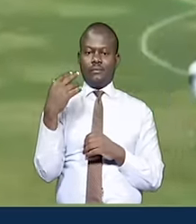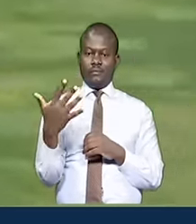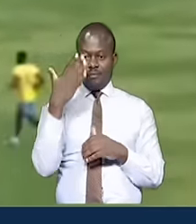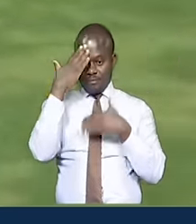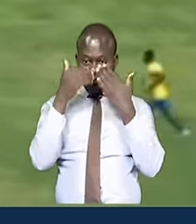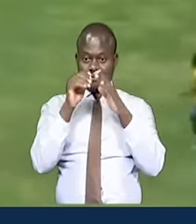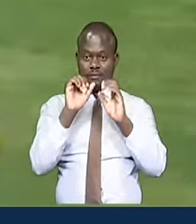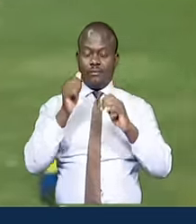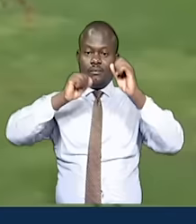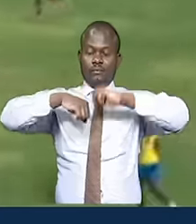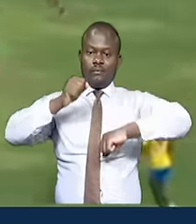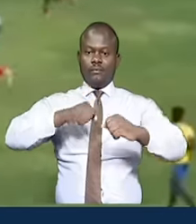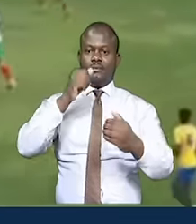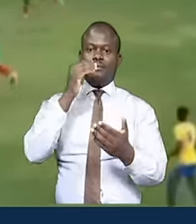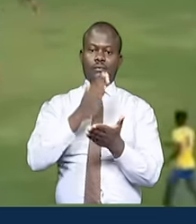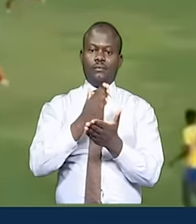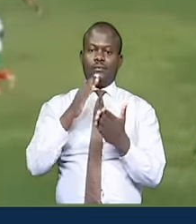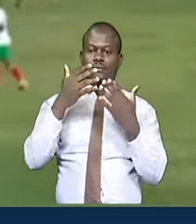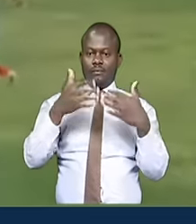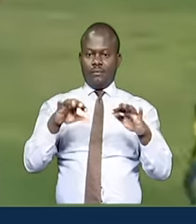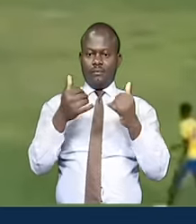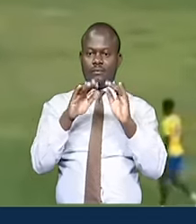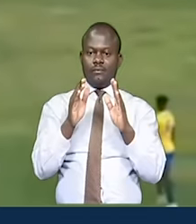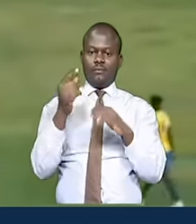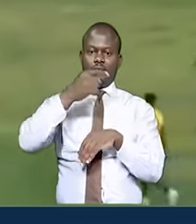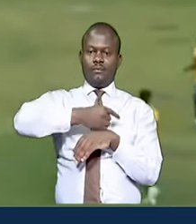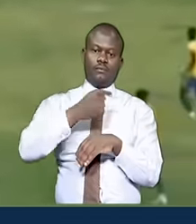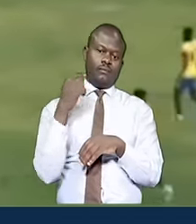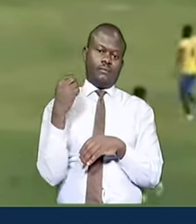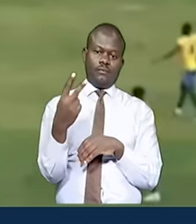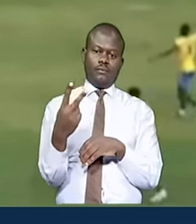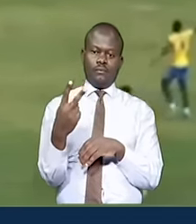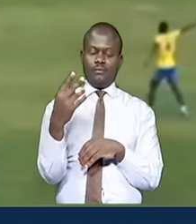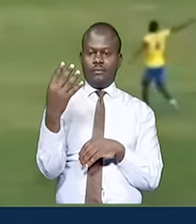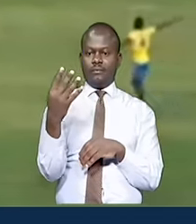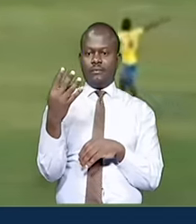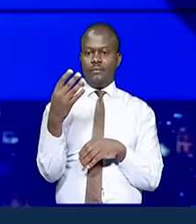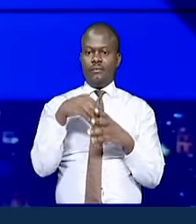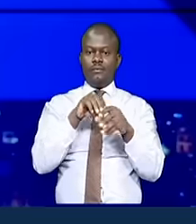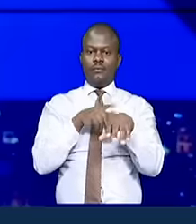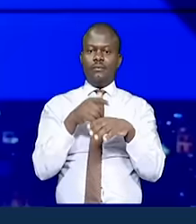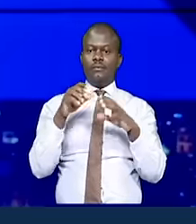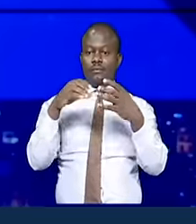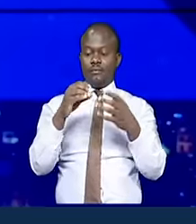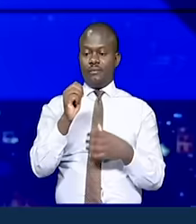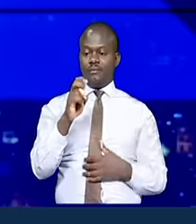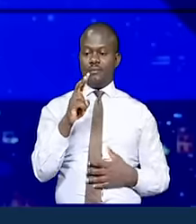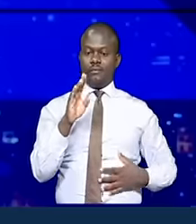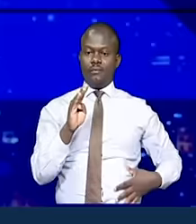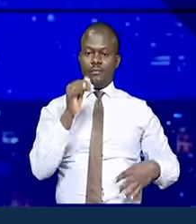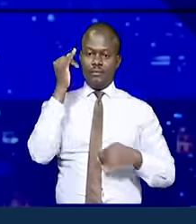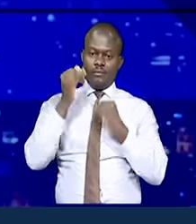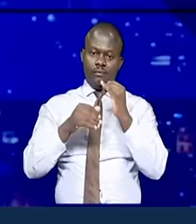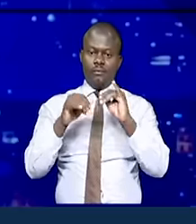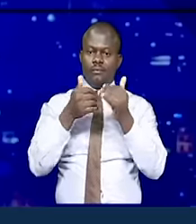kuko shampiyona yahagaze bamaze gukina iminsi 24. Mu gihe Amavubi asoje imikino